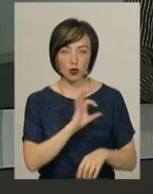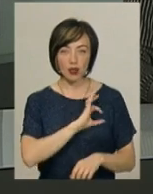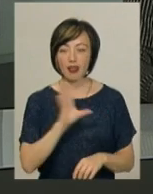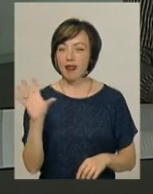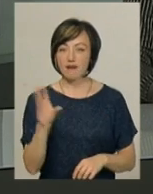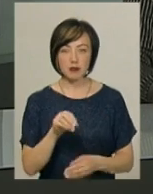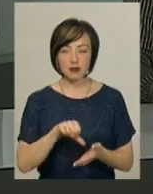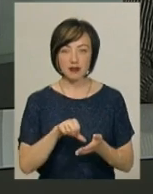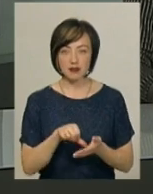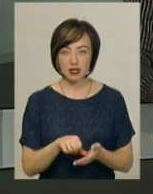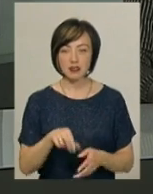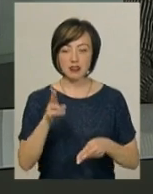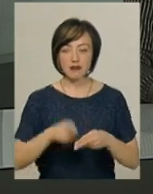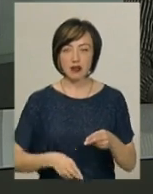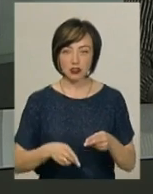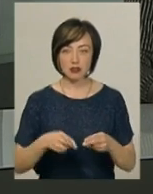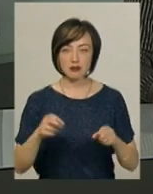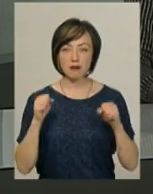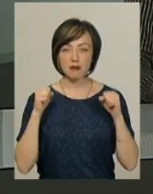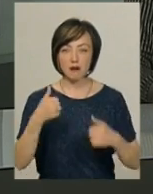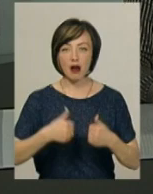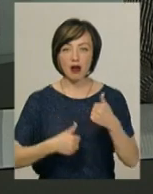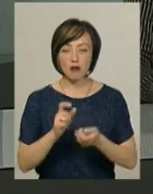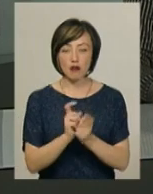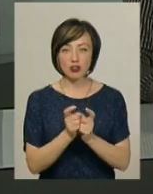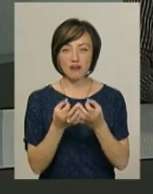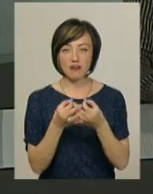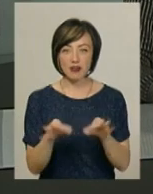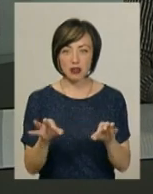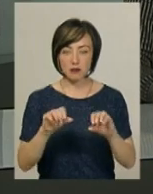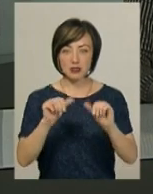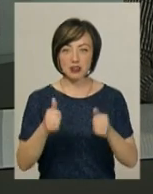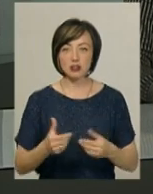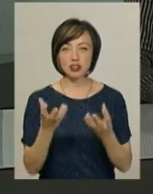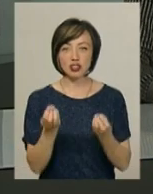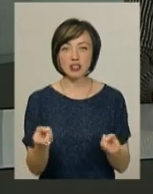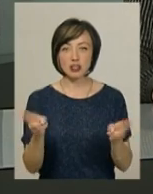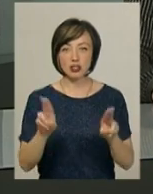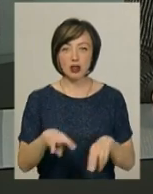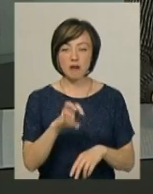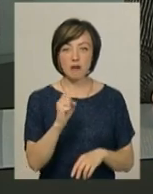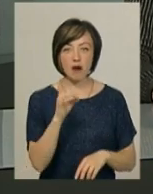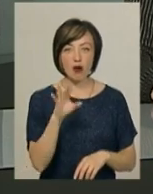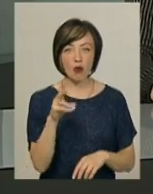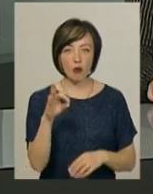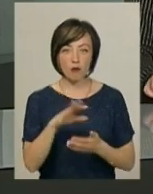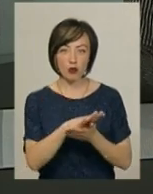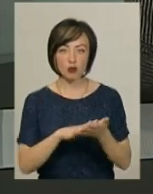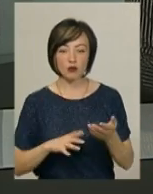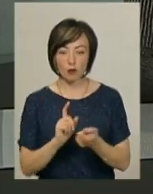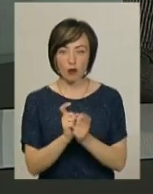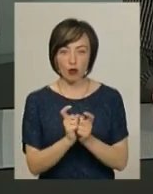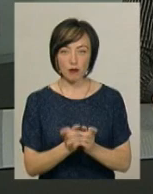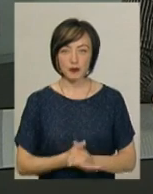нашої області завершили змагання борчиня вільним стилом Олександра Іщенко. Сьогодні ще залишалася в Марокко для продовження